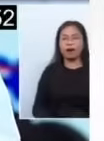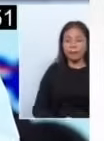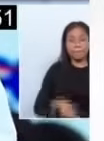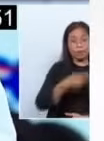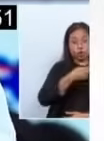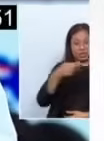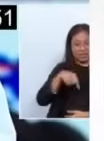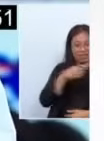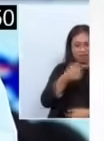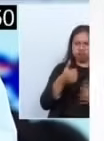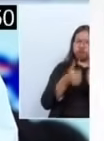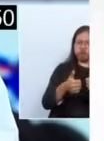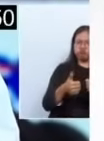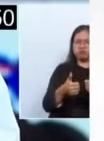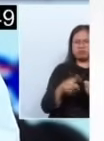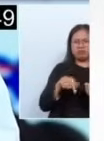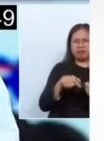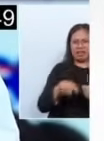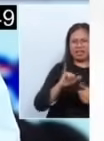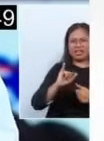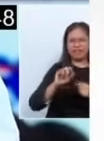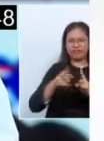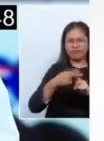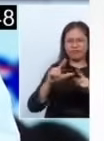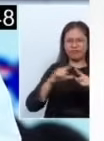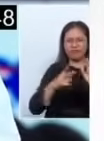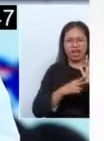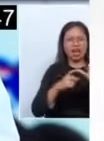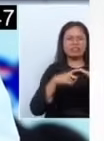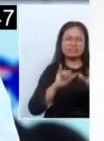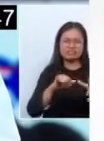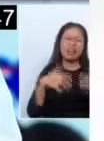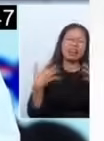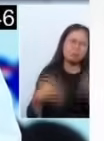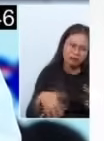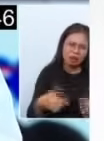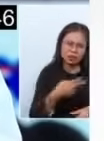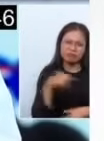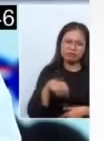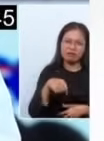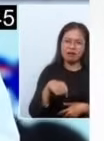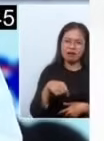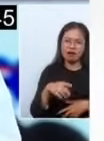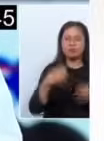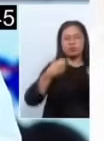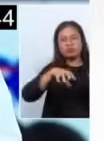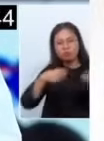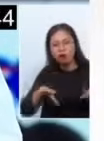memang dianggap memberikan insentif elektoral setidaknya untuk mendegradasi kredibilitas